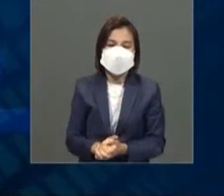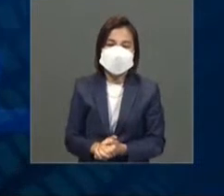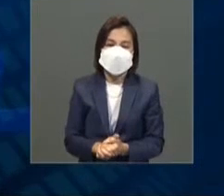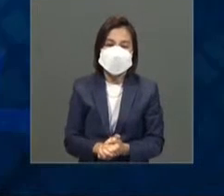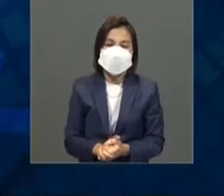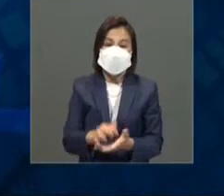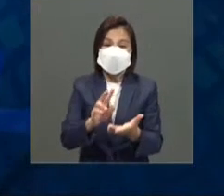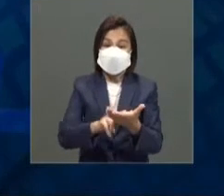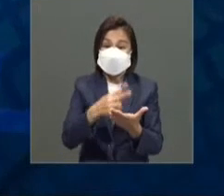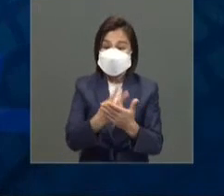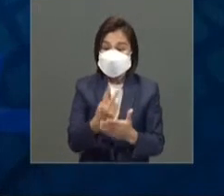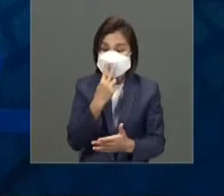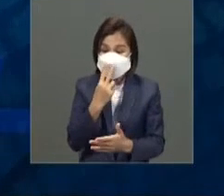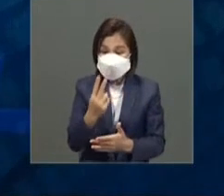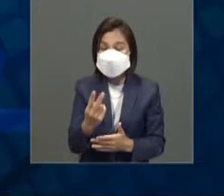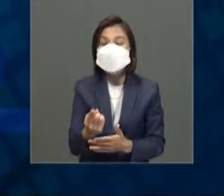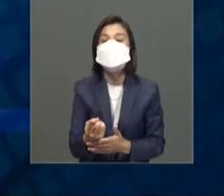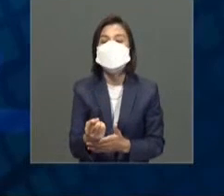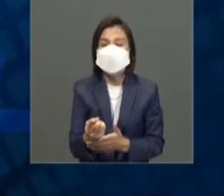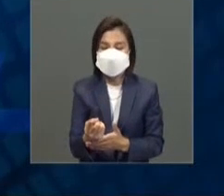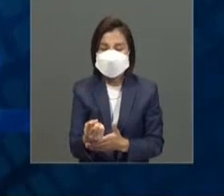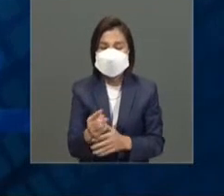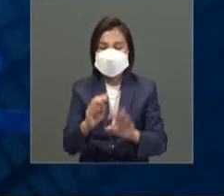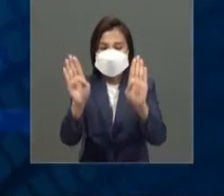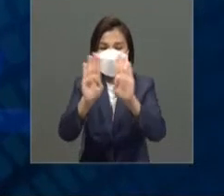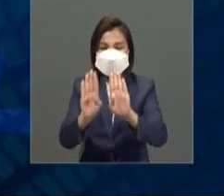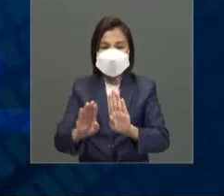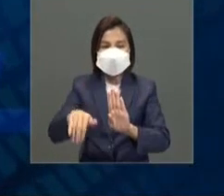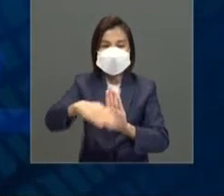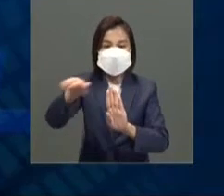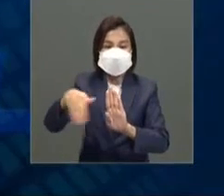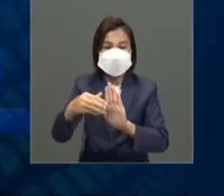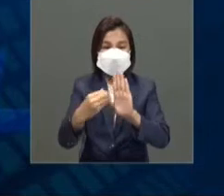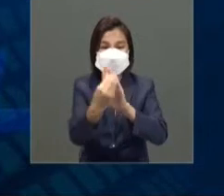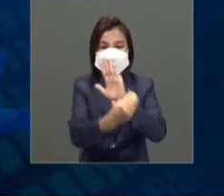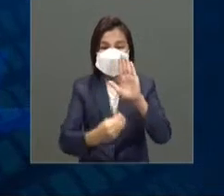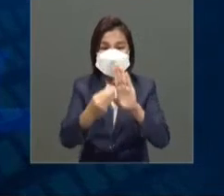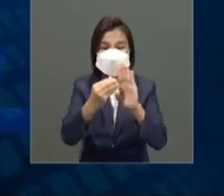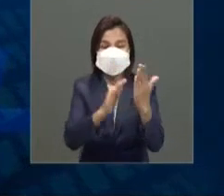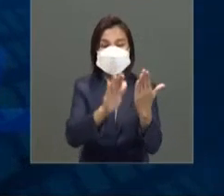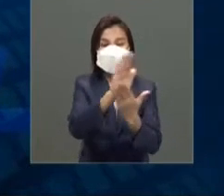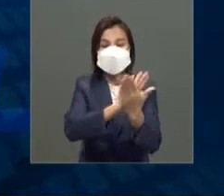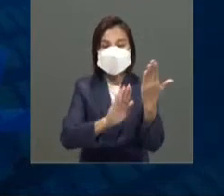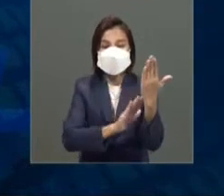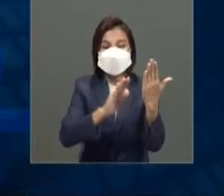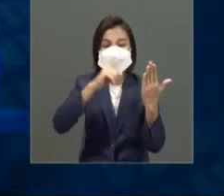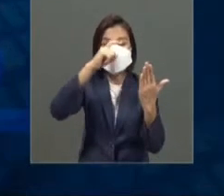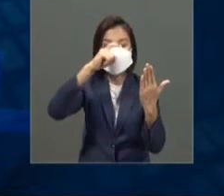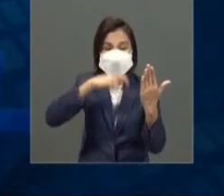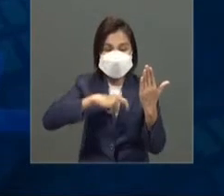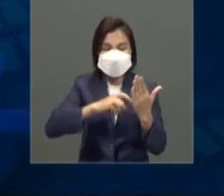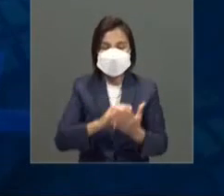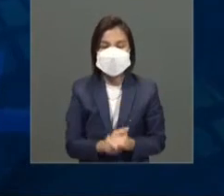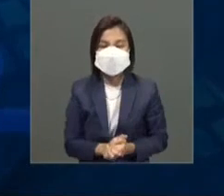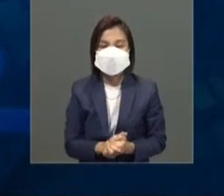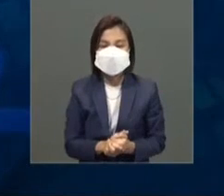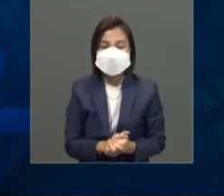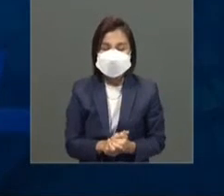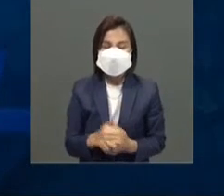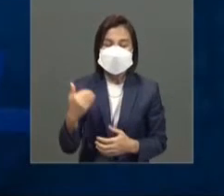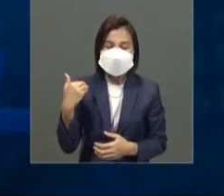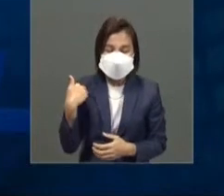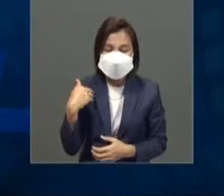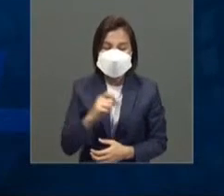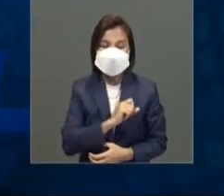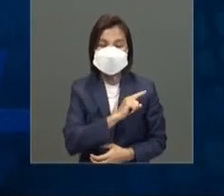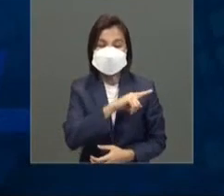ที่เราได้เห็นภาพนี้เกิดขึ้นในทุกๆจังหวัดของประเทศไทยซึ่งเราก็มีสถาบันทางศาสน